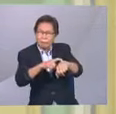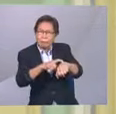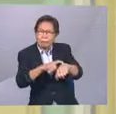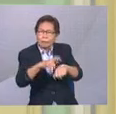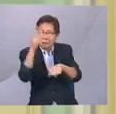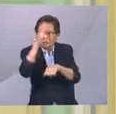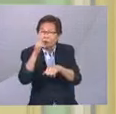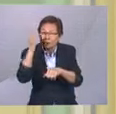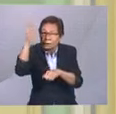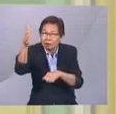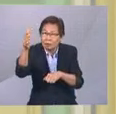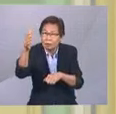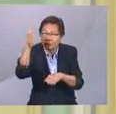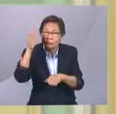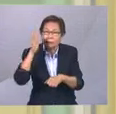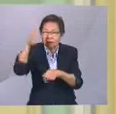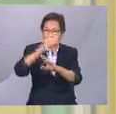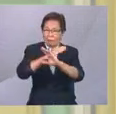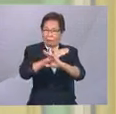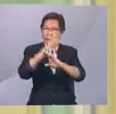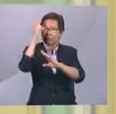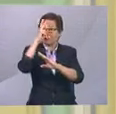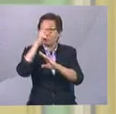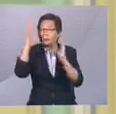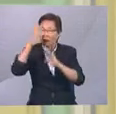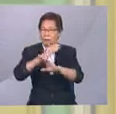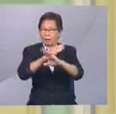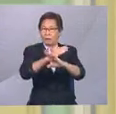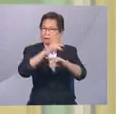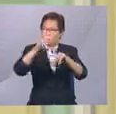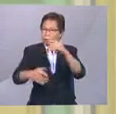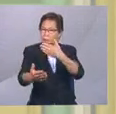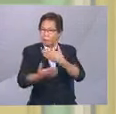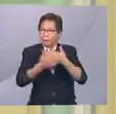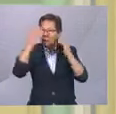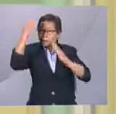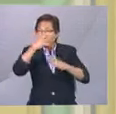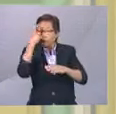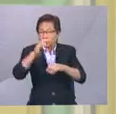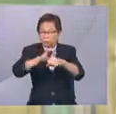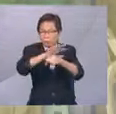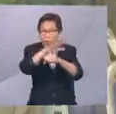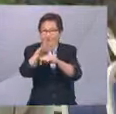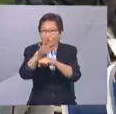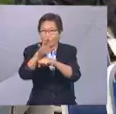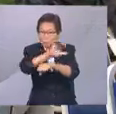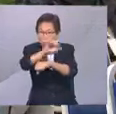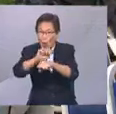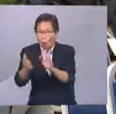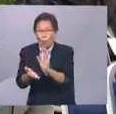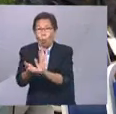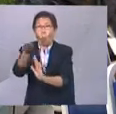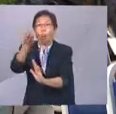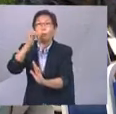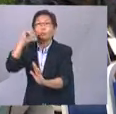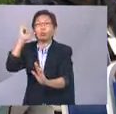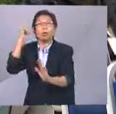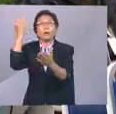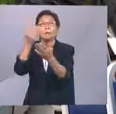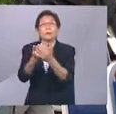masih sama adalah kerajaan akan menghalang memiliki daripada pulang sebentar sebab kisscomic di Singapura naik mendadak semalam sehingga